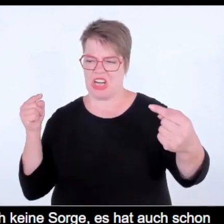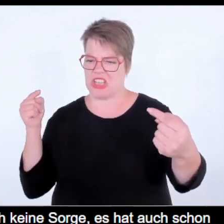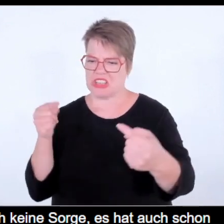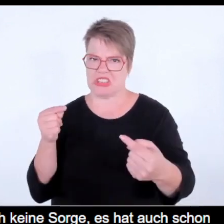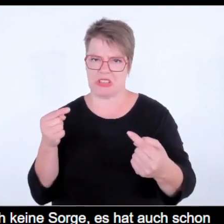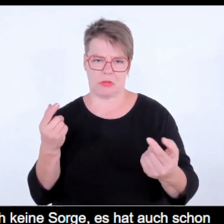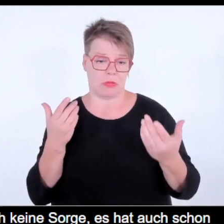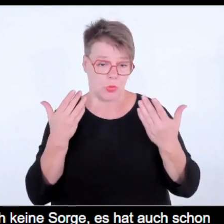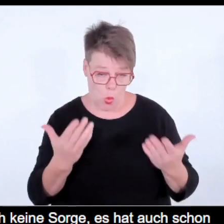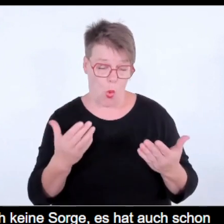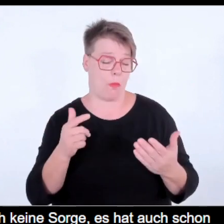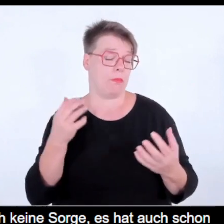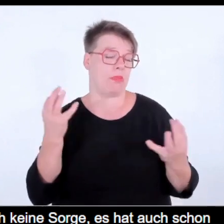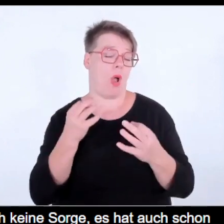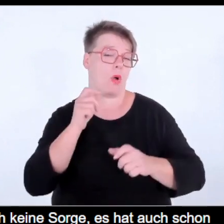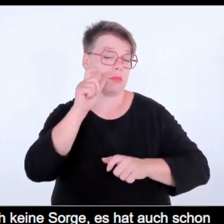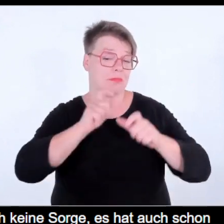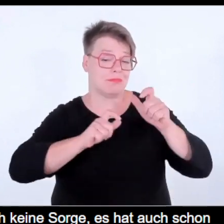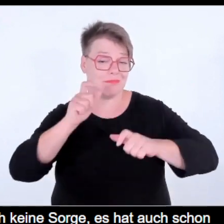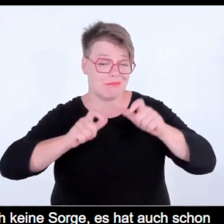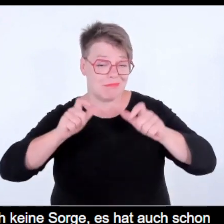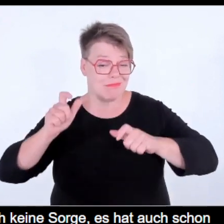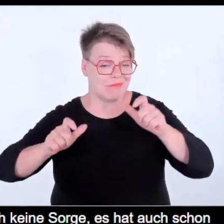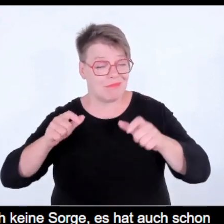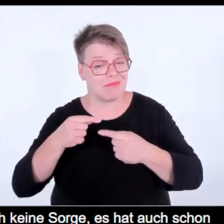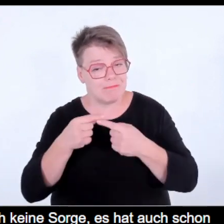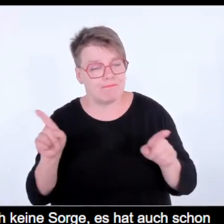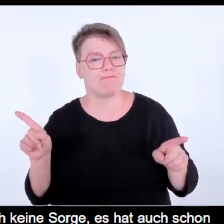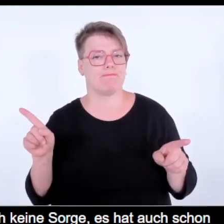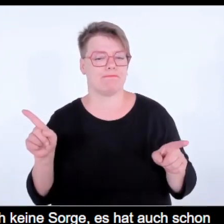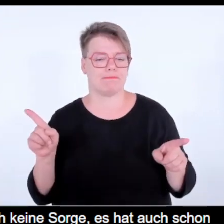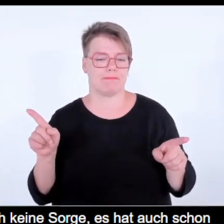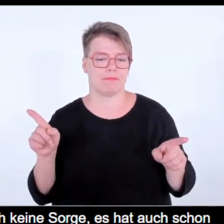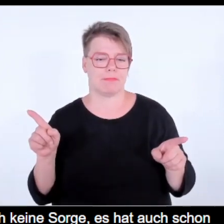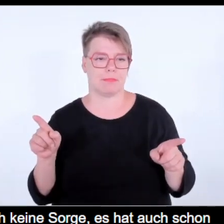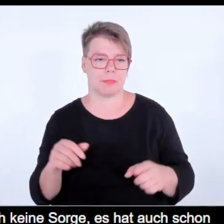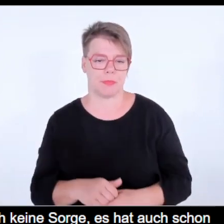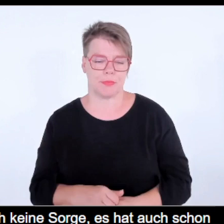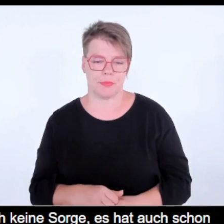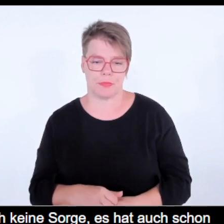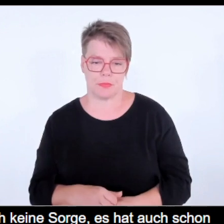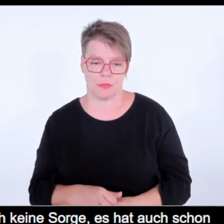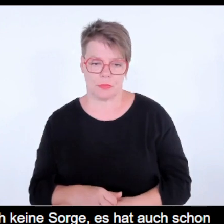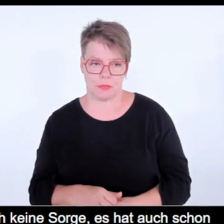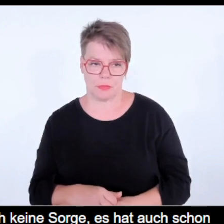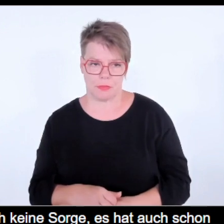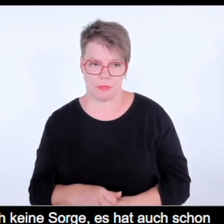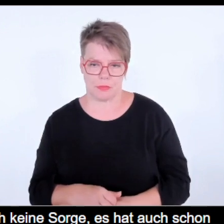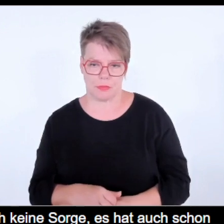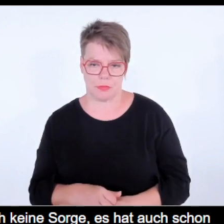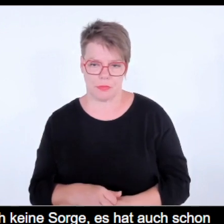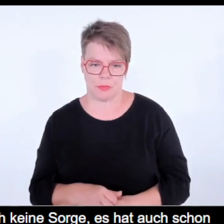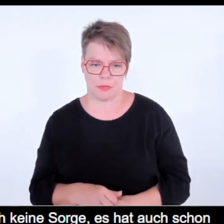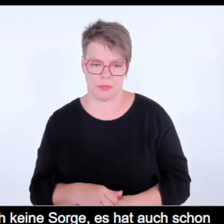haben, ein solches Land auch gegenüber solchen Gefahren zusammenzuhalten. Und einer davon steht vor Ihnen. Wenn ich